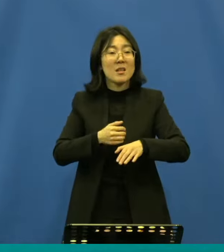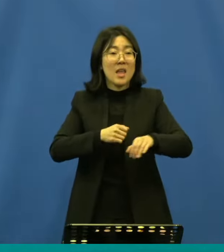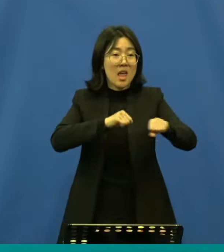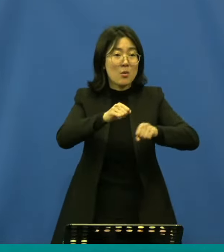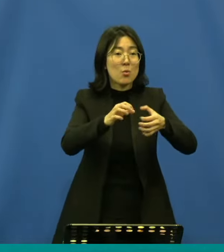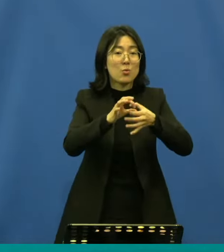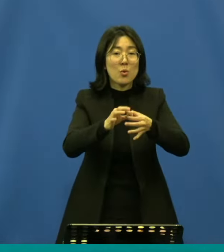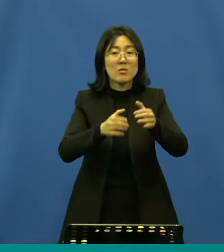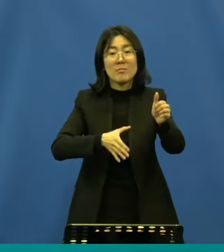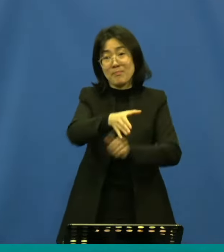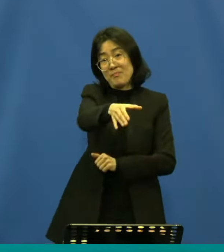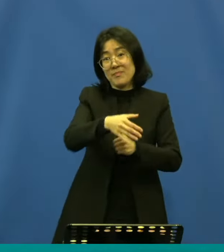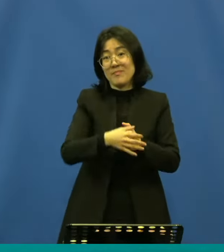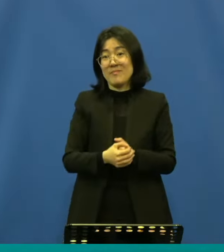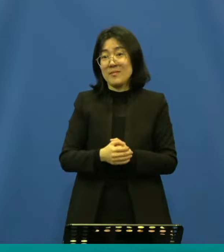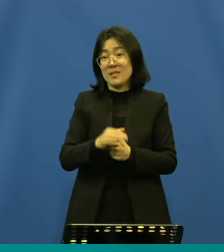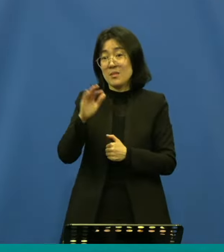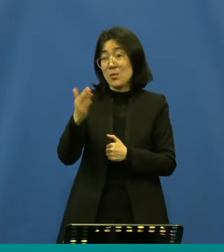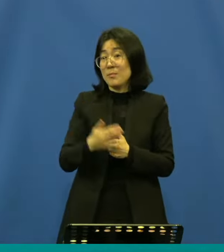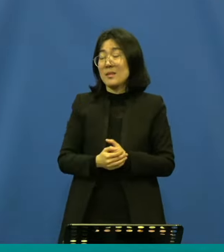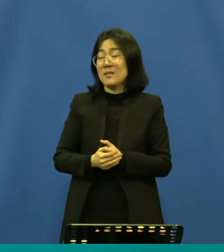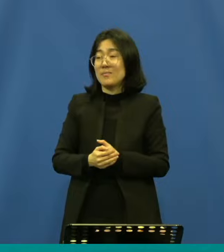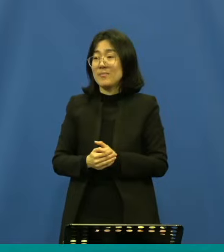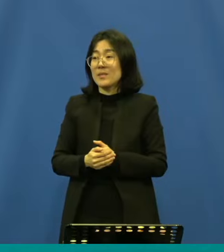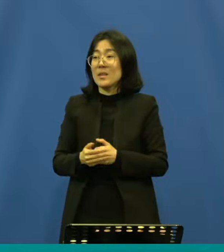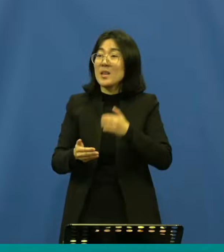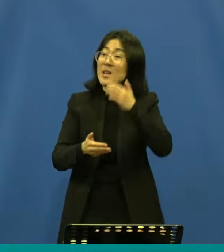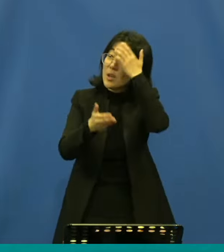요나는 자기 자존심이 상했습니다.